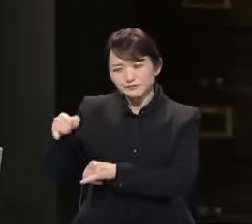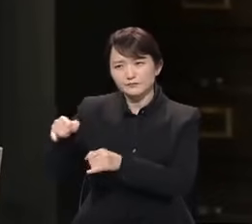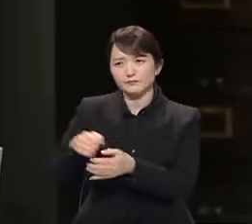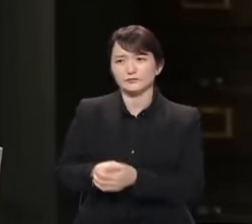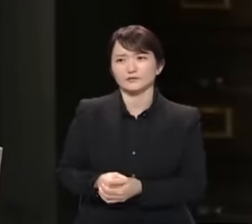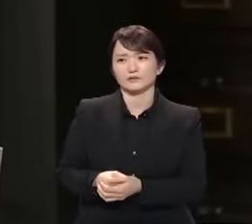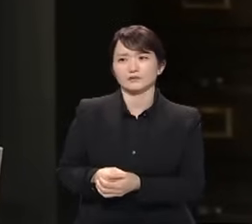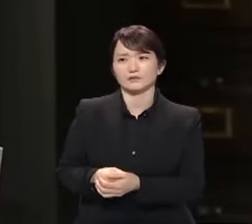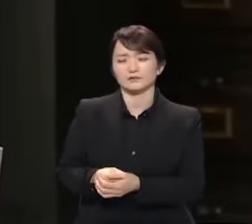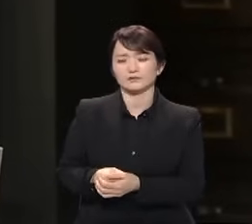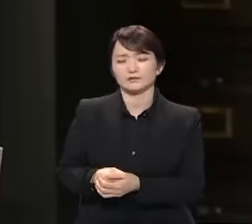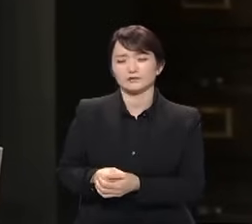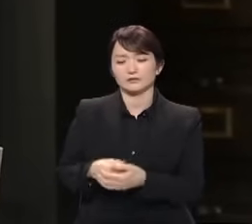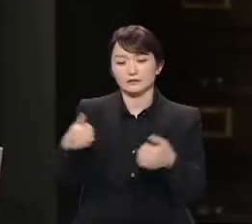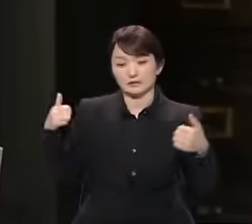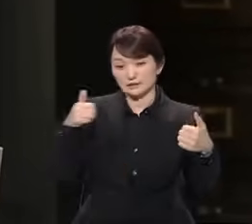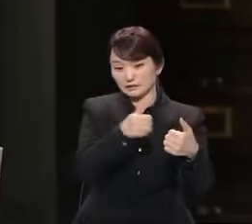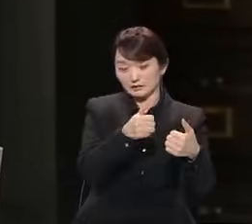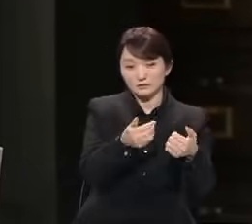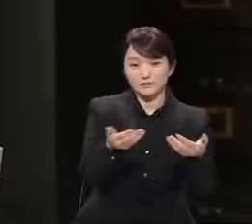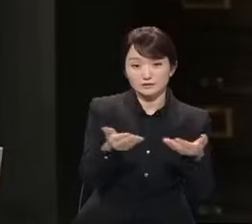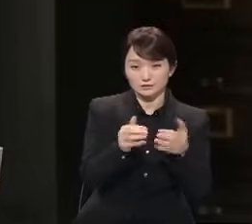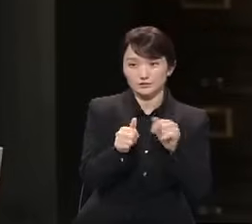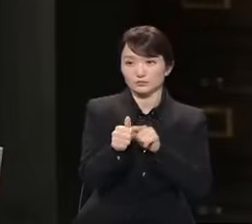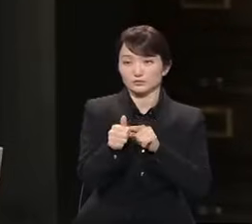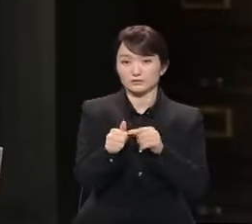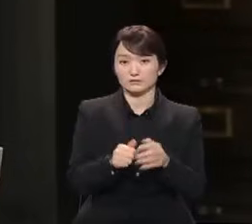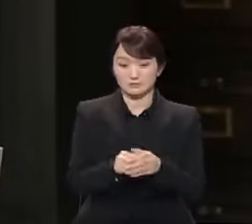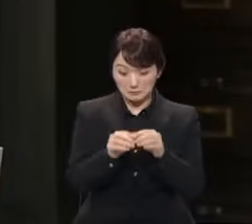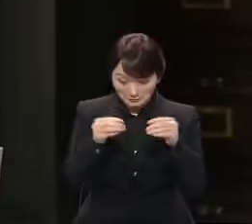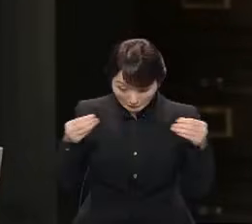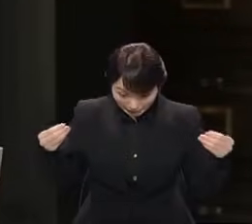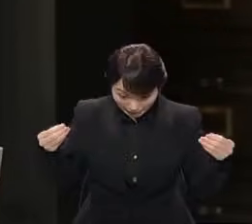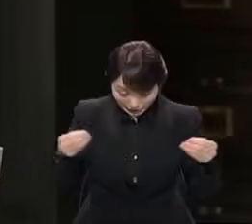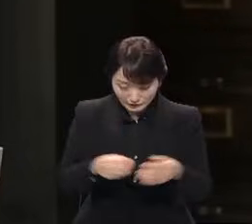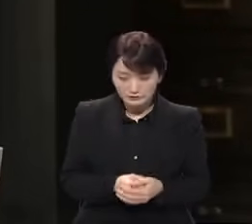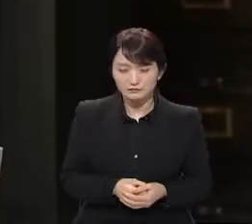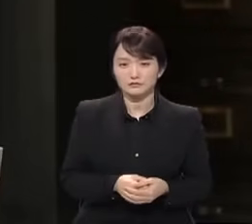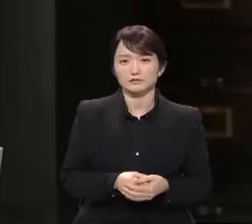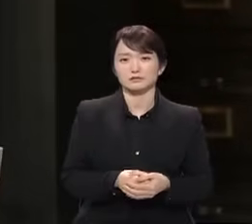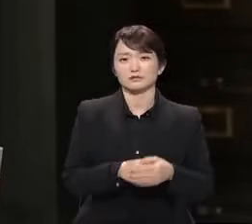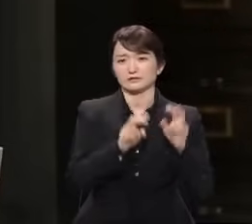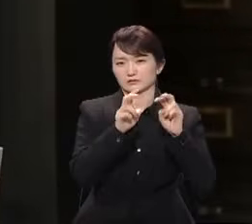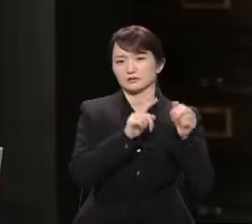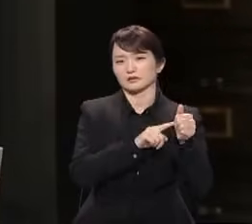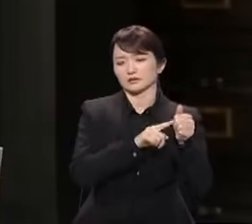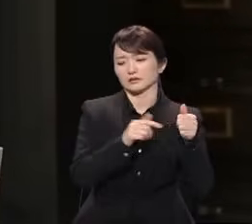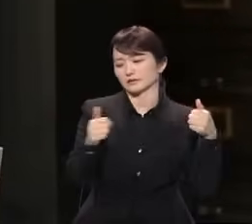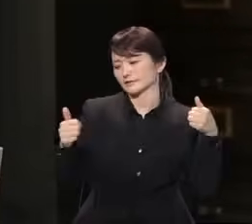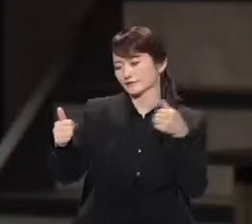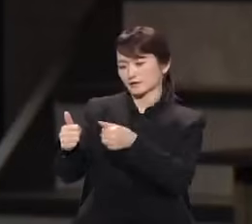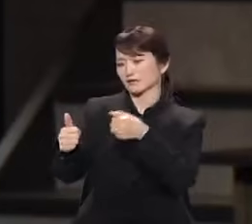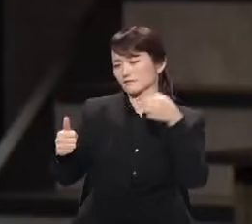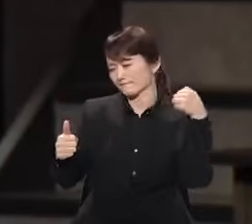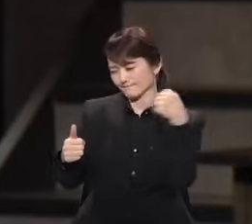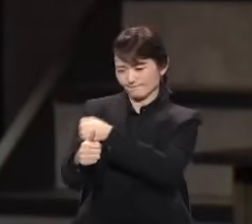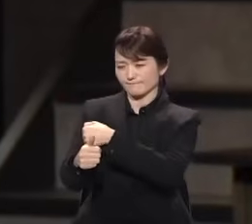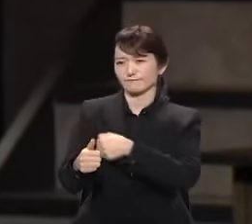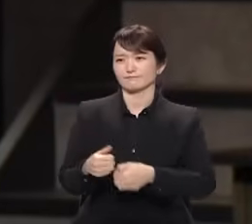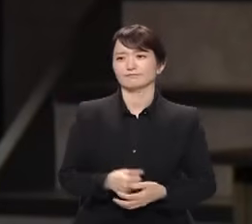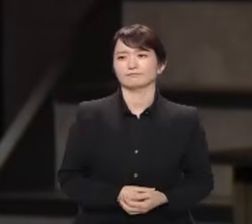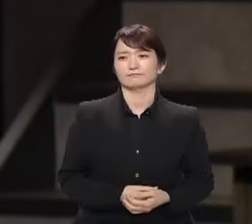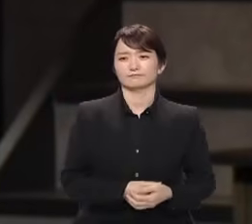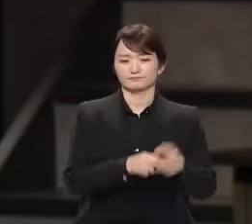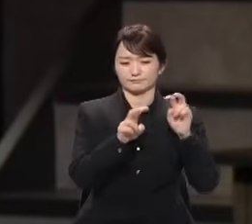직원이었다라고 하는데요. 체포된 사람이. 네. 자 그런데 체포된 사람이 알고 봤더니 사장이었어요. 네, 그렇습니다. 사장이